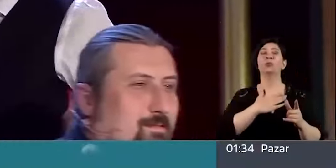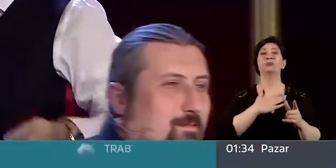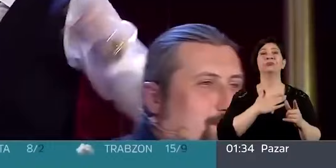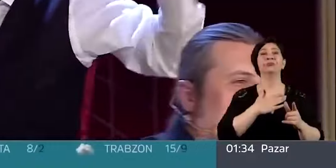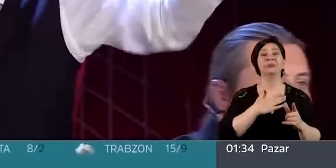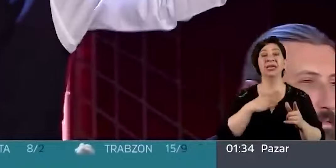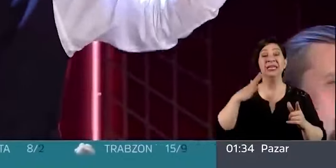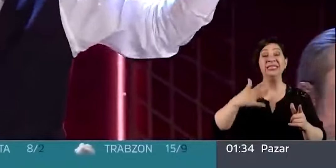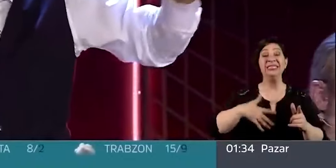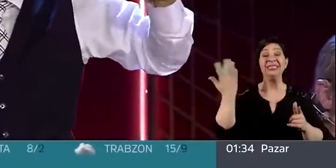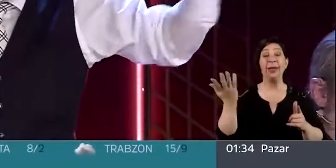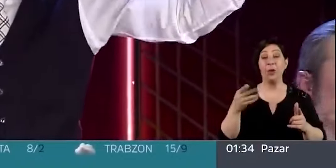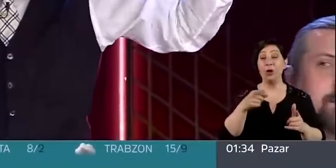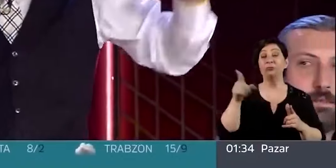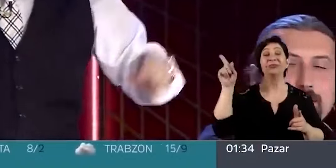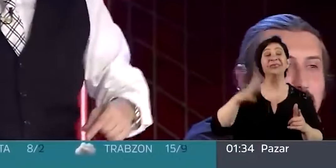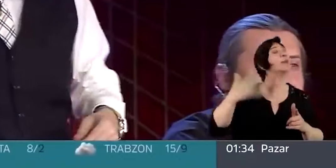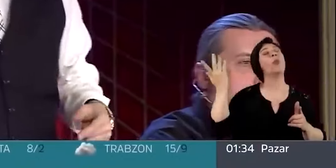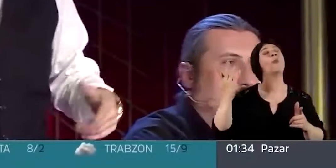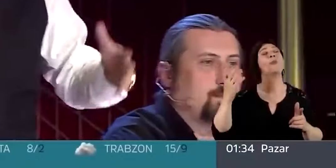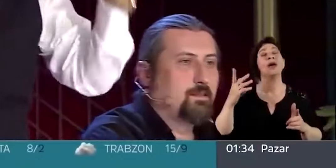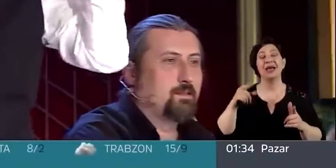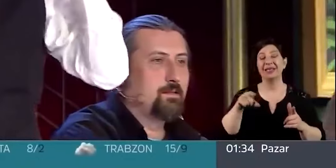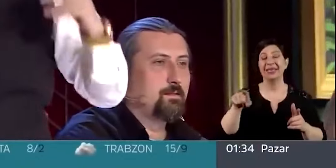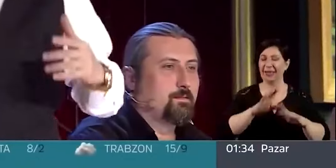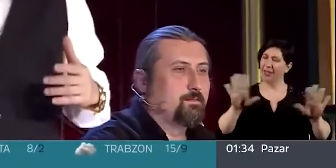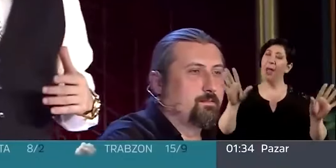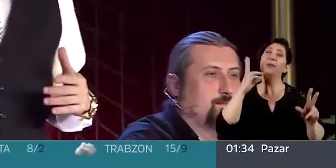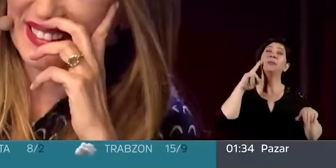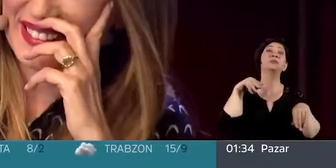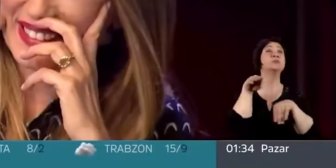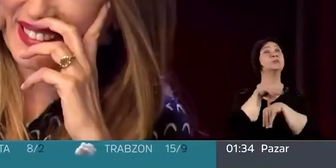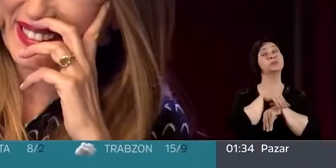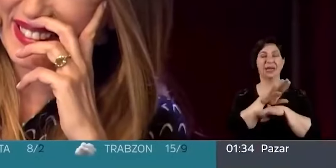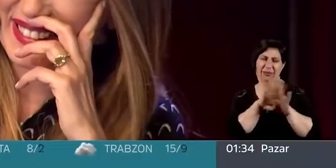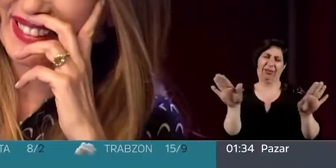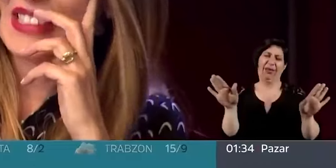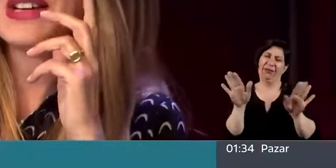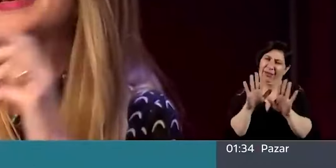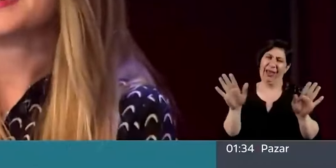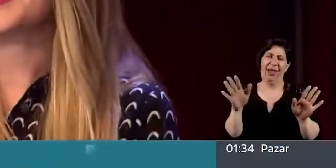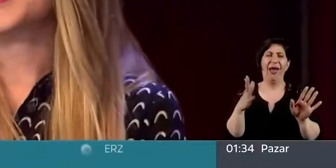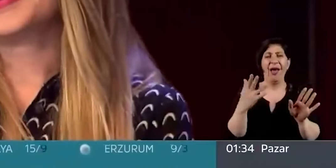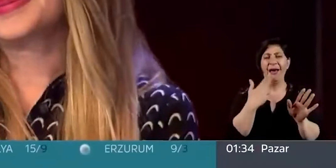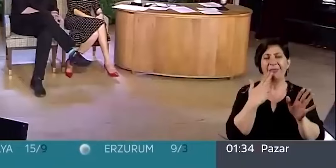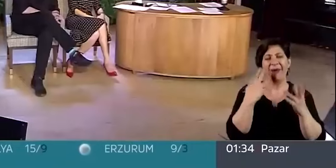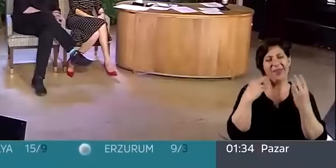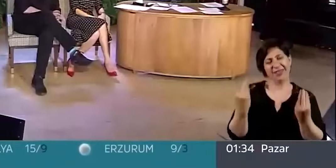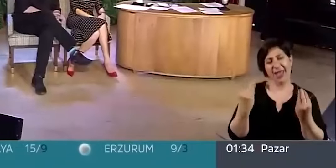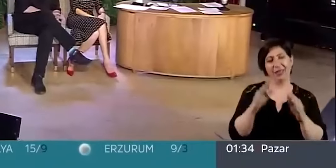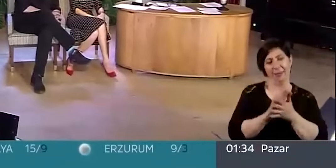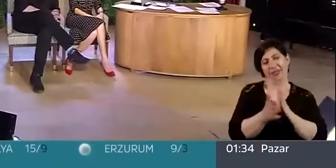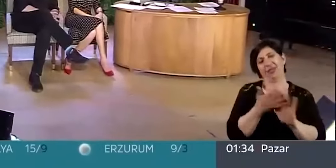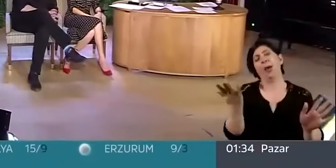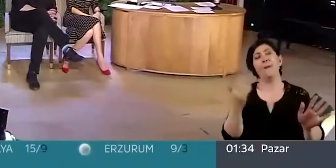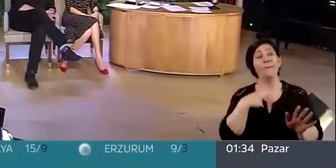sonra. İstemiyorum. İstemiyorum. Hande Kazanova yeter artık bana. Ben yeter. Hanımefendi kadın, hanımefendi kadın